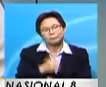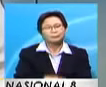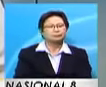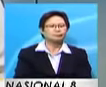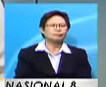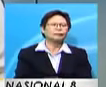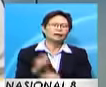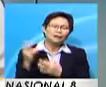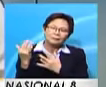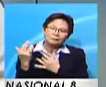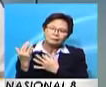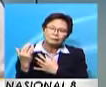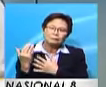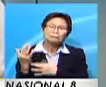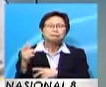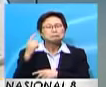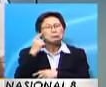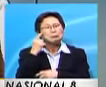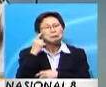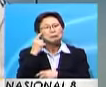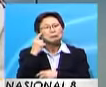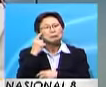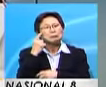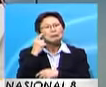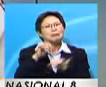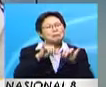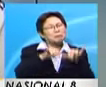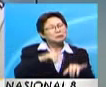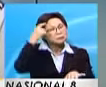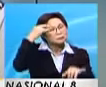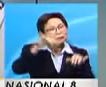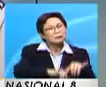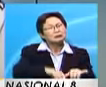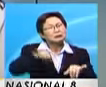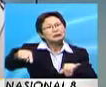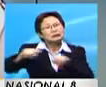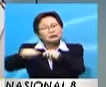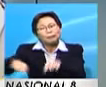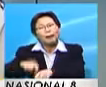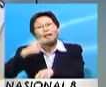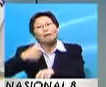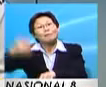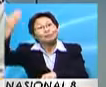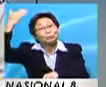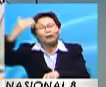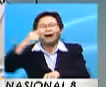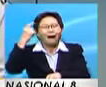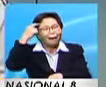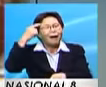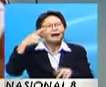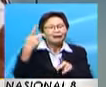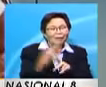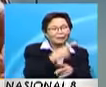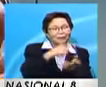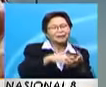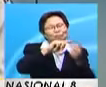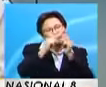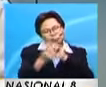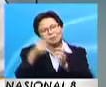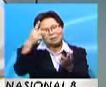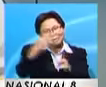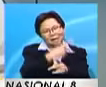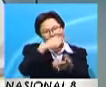Nanti diingatkan dia masih lagi mendidih Puncak membirama sedangkan kali ini aja bos